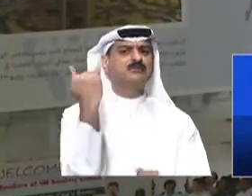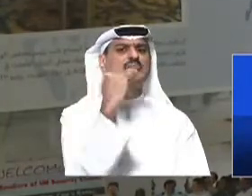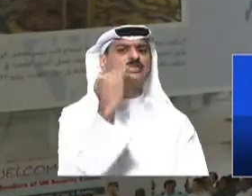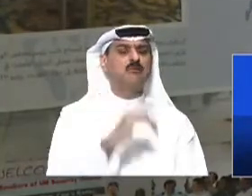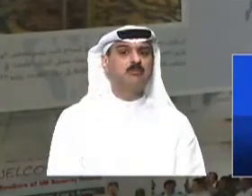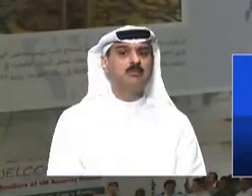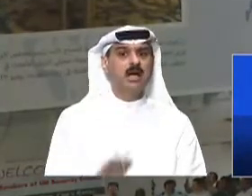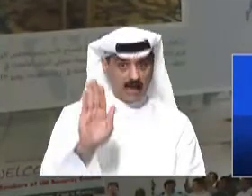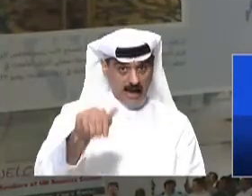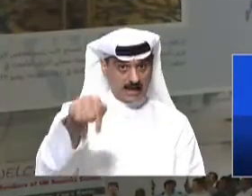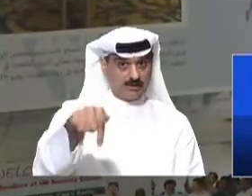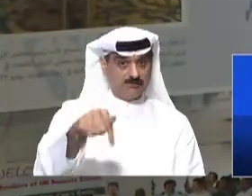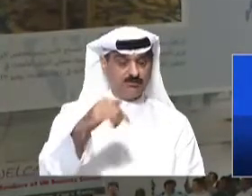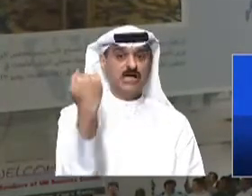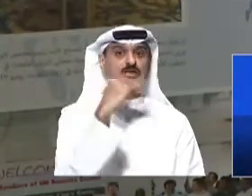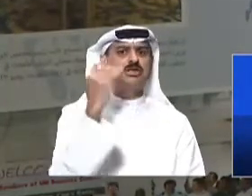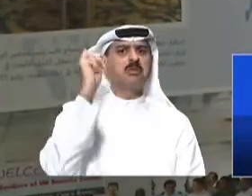كثيرة